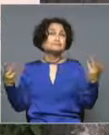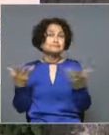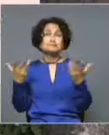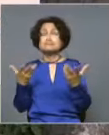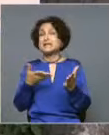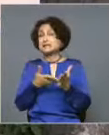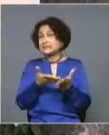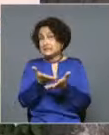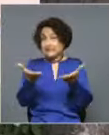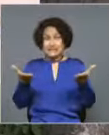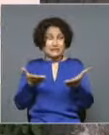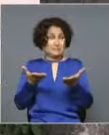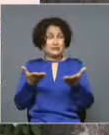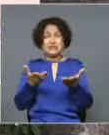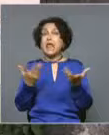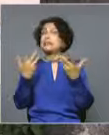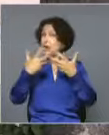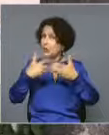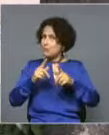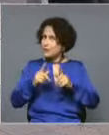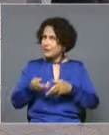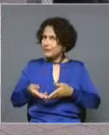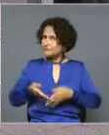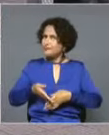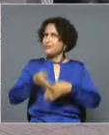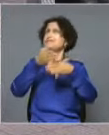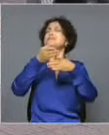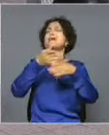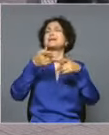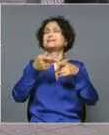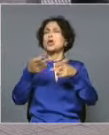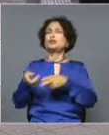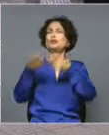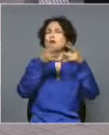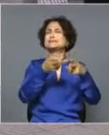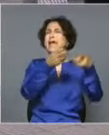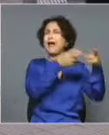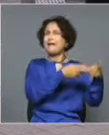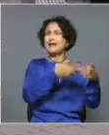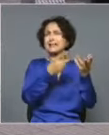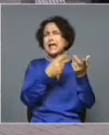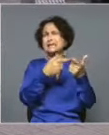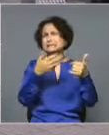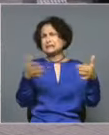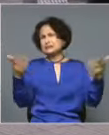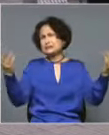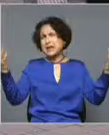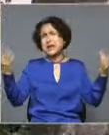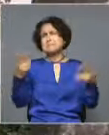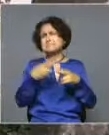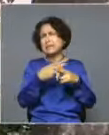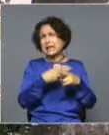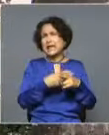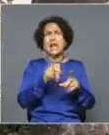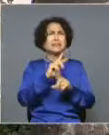метеорологични обстоятелства. Технологиите могат да подпомогнат процесите по доставка на различни консумативи материали, не само